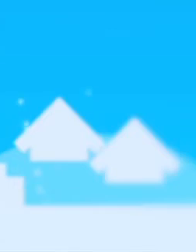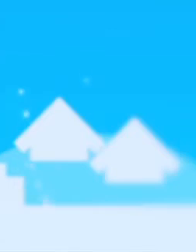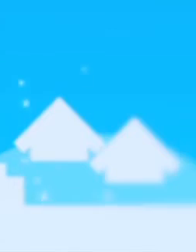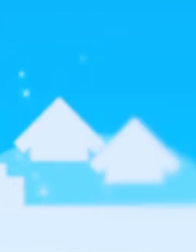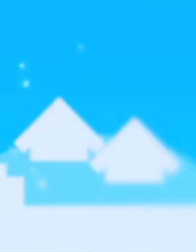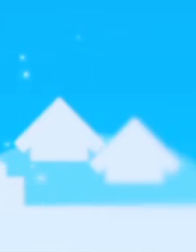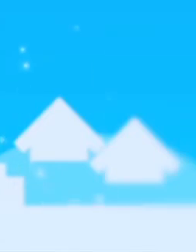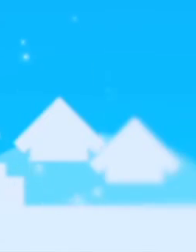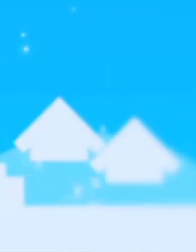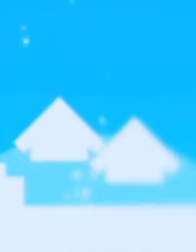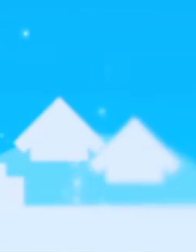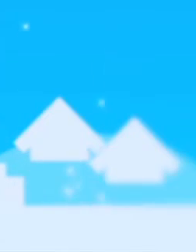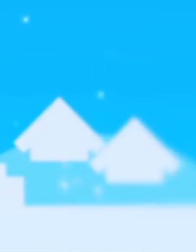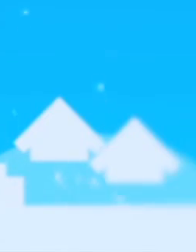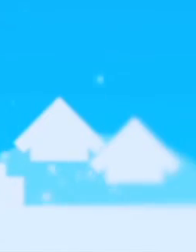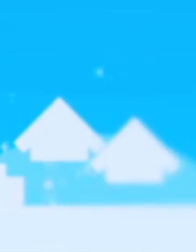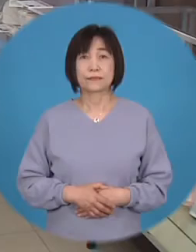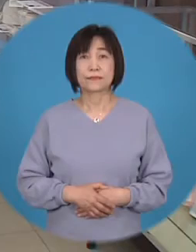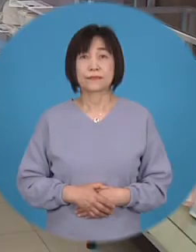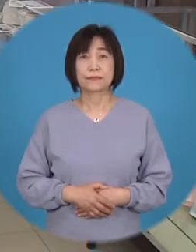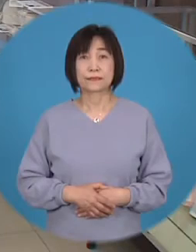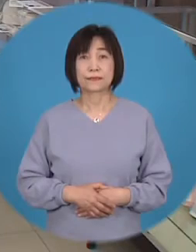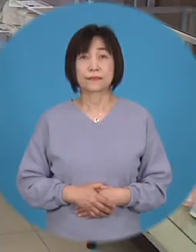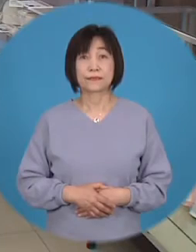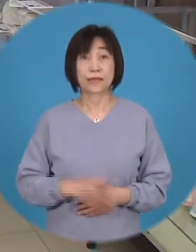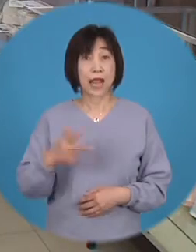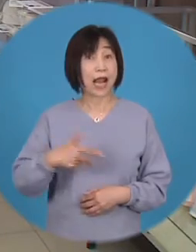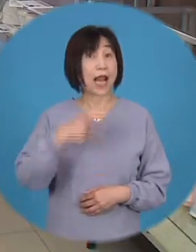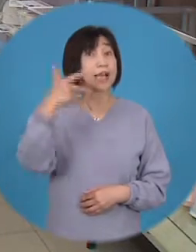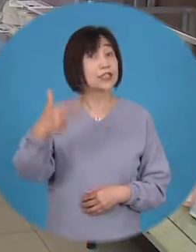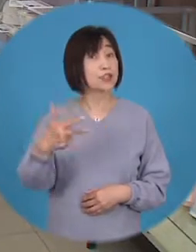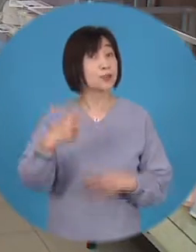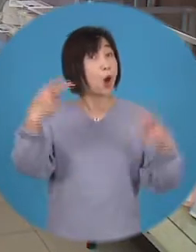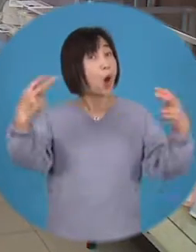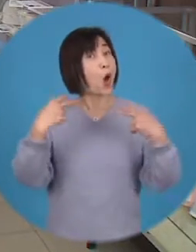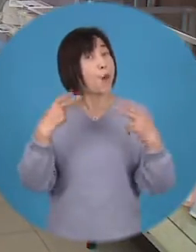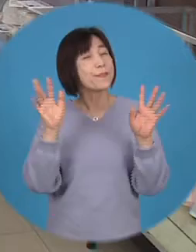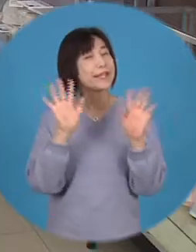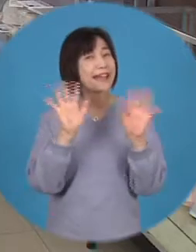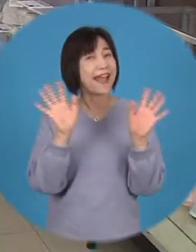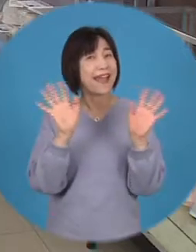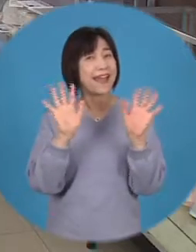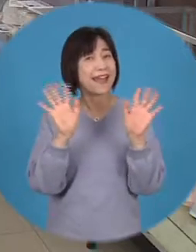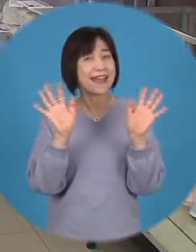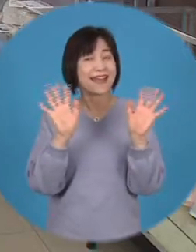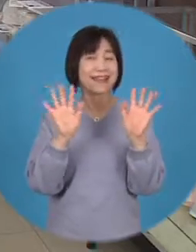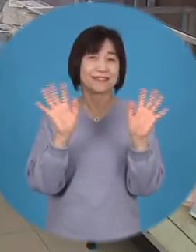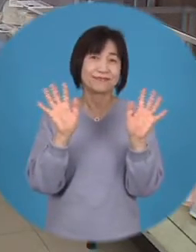来週も見てね。